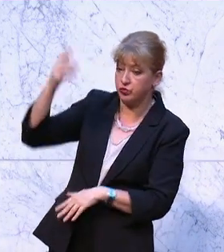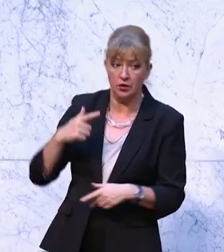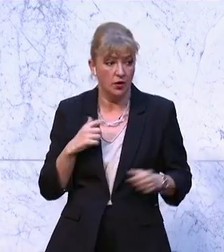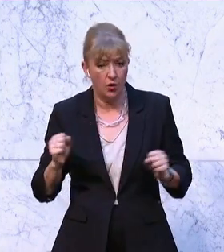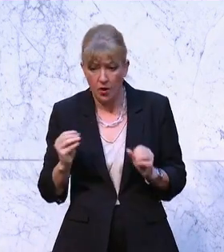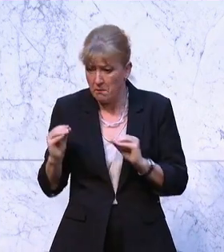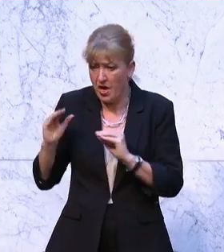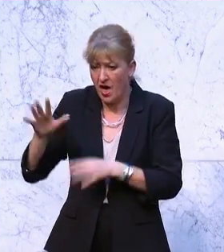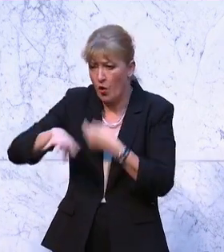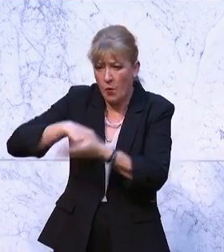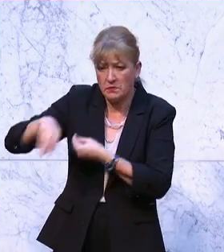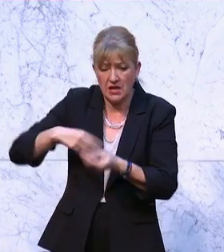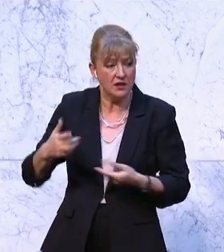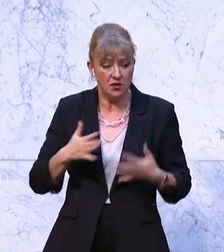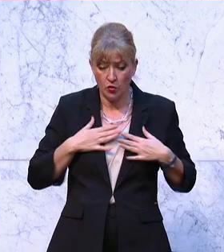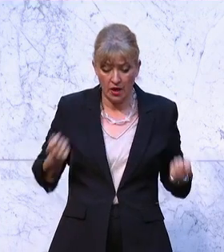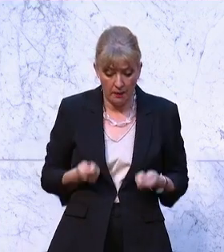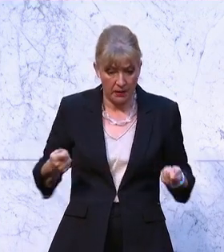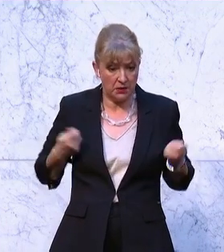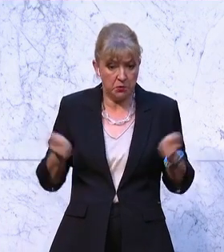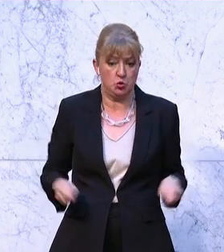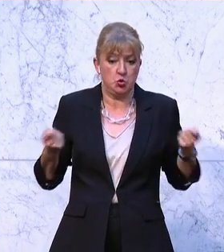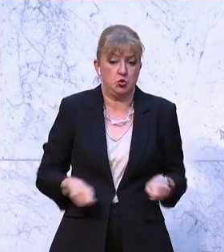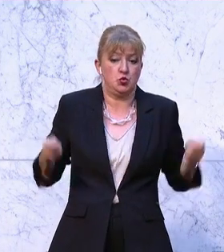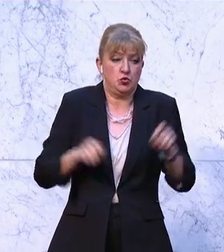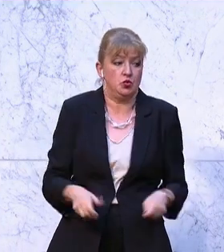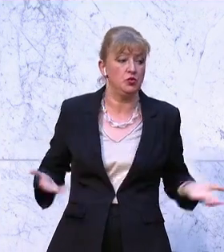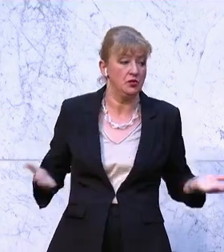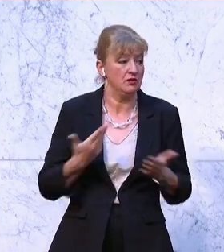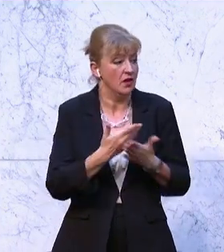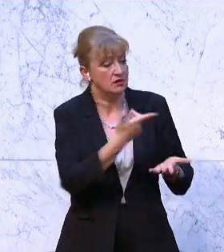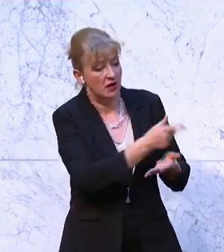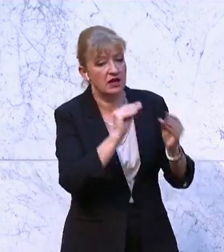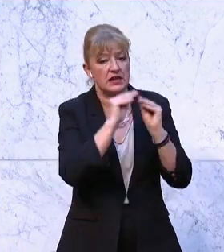Gewaltige Zuwächse. Unsere Betriebe haben Sie zugesperrt. Sie haben damit das